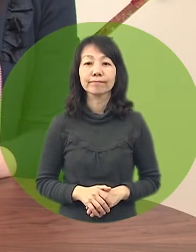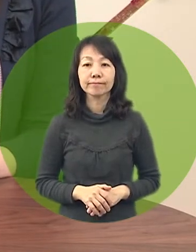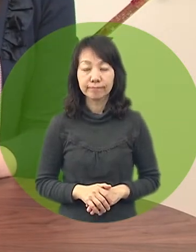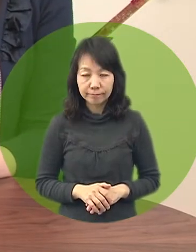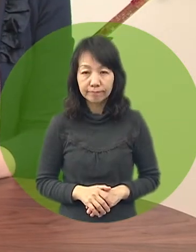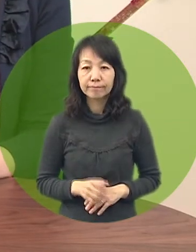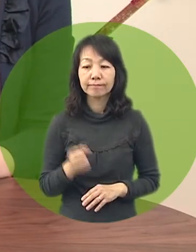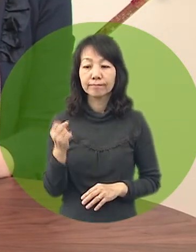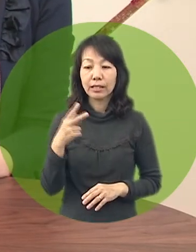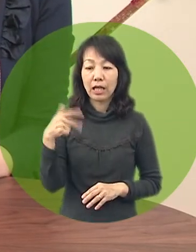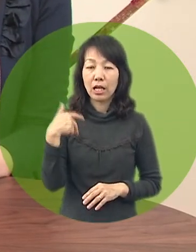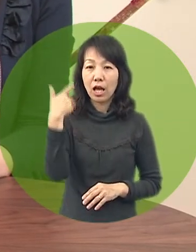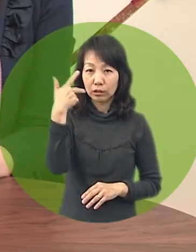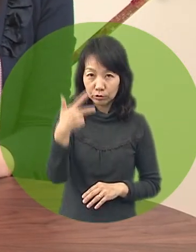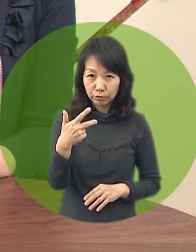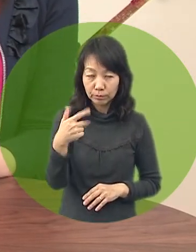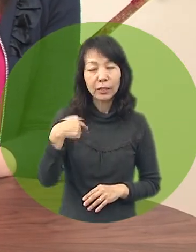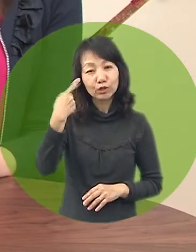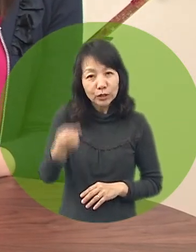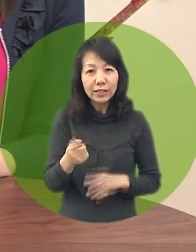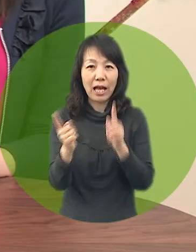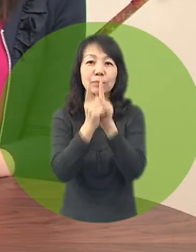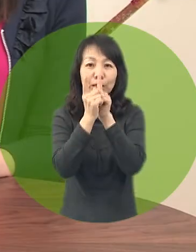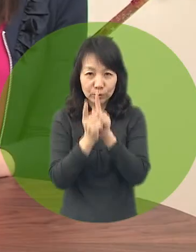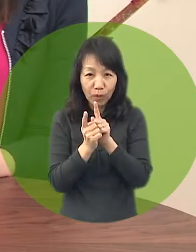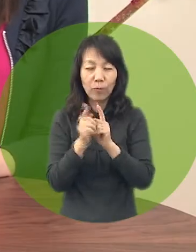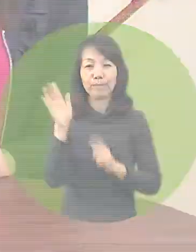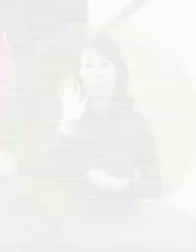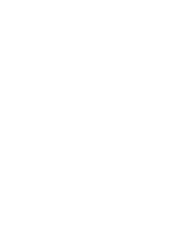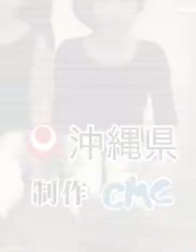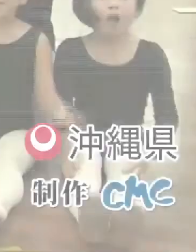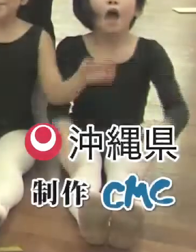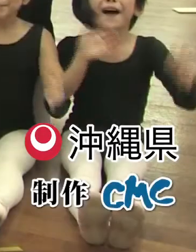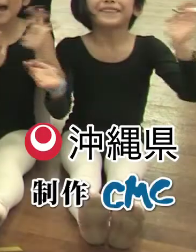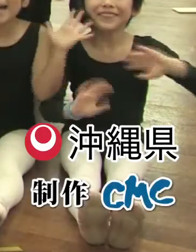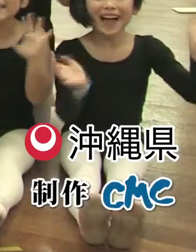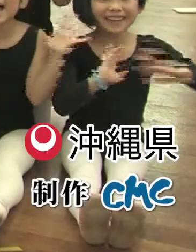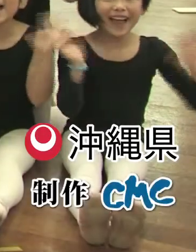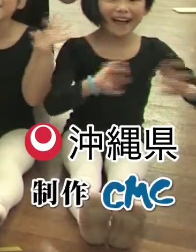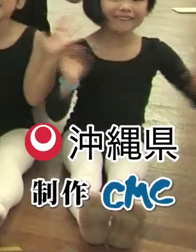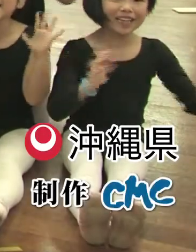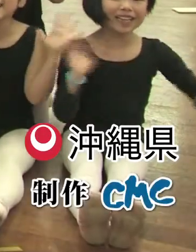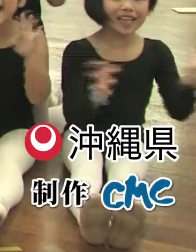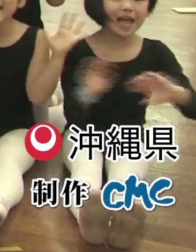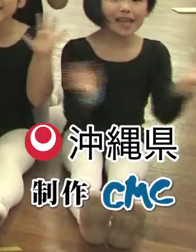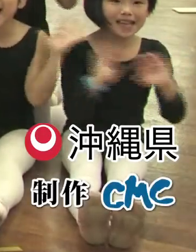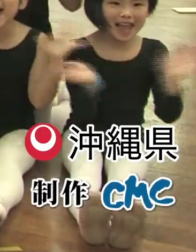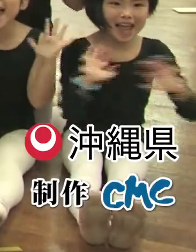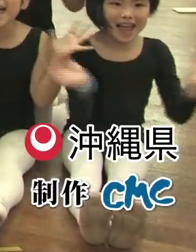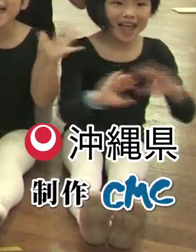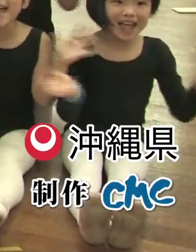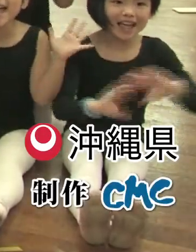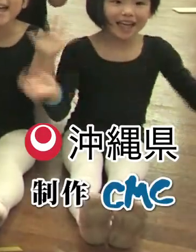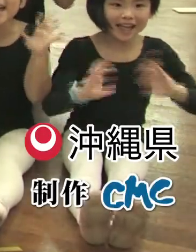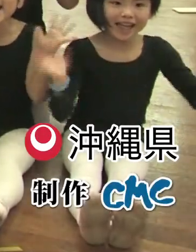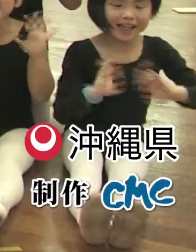それではまた次回お会いしましょう。 ララララララ。